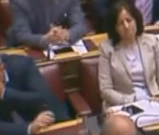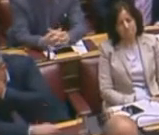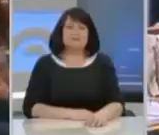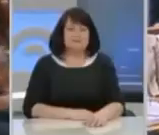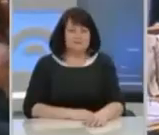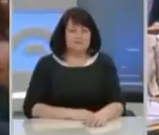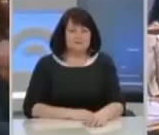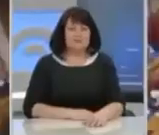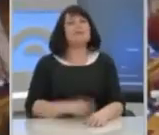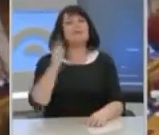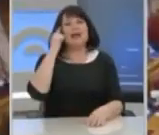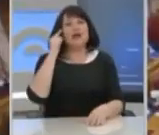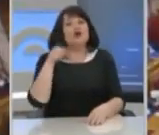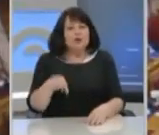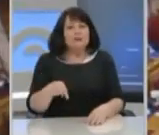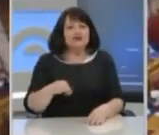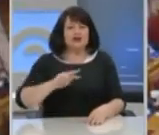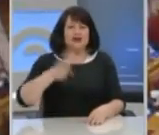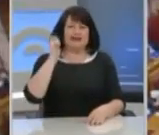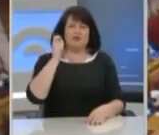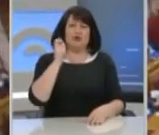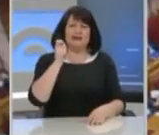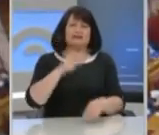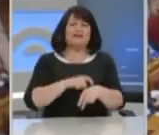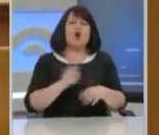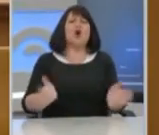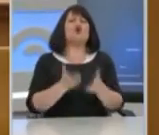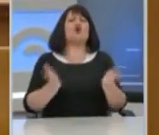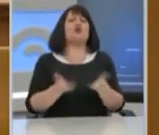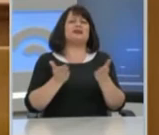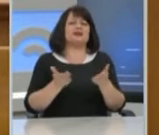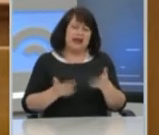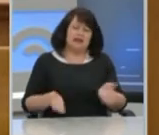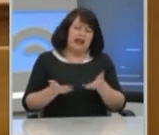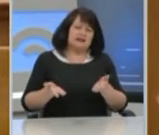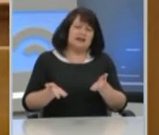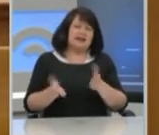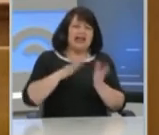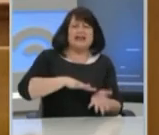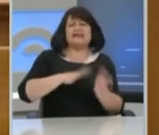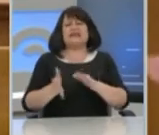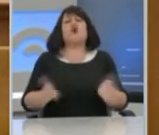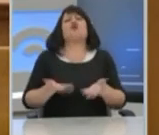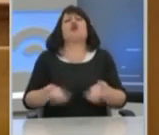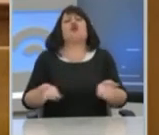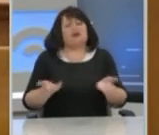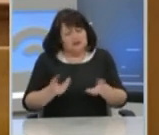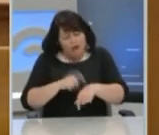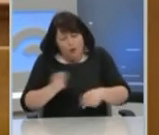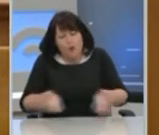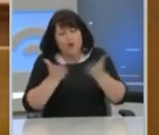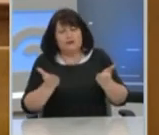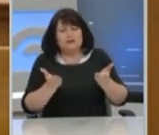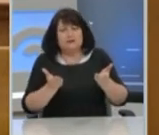Και νομίζω ότι αυτή την αντιπολίτευση του ό,τι κάτσει και ό,τι λάχει και έτσι και γιουβέτσι, ό,τι να είναι, δεν μπορεί να